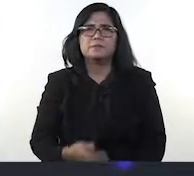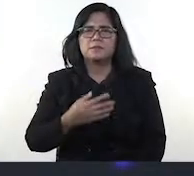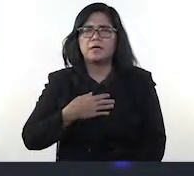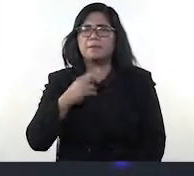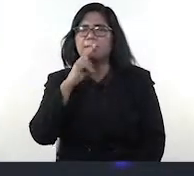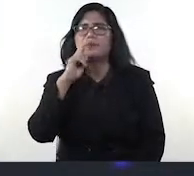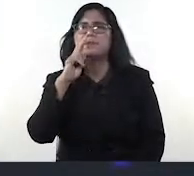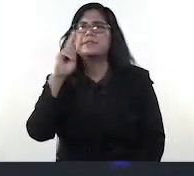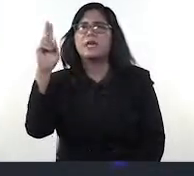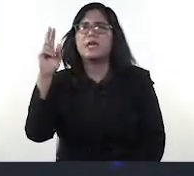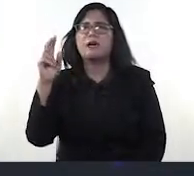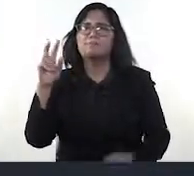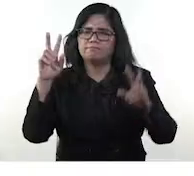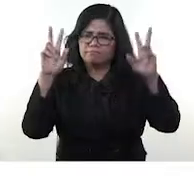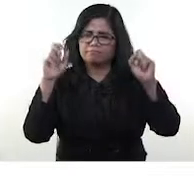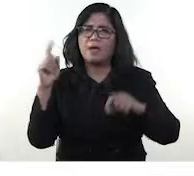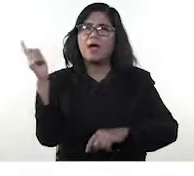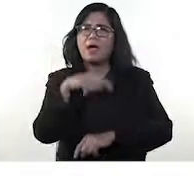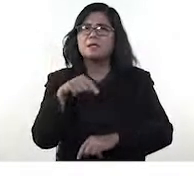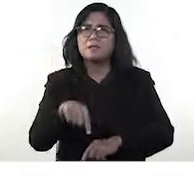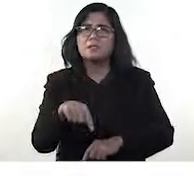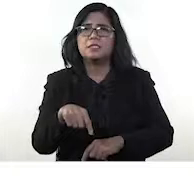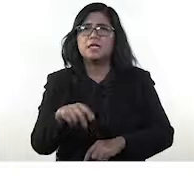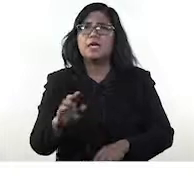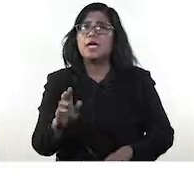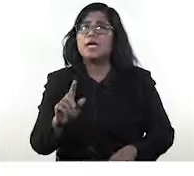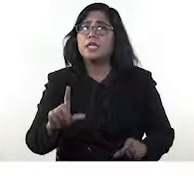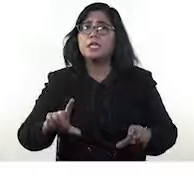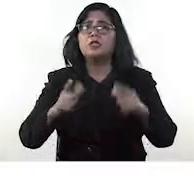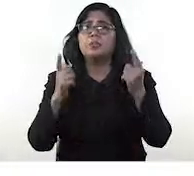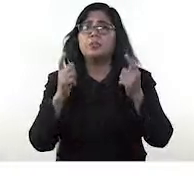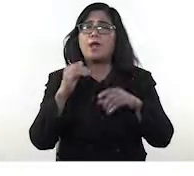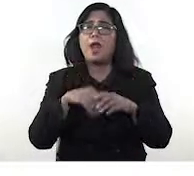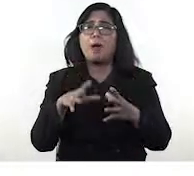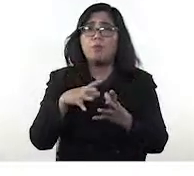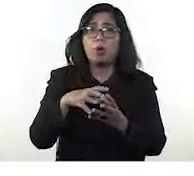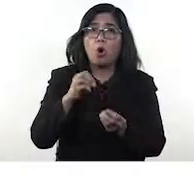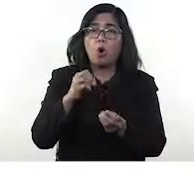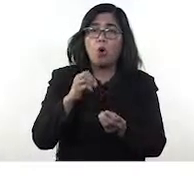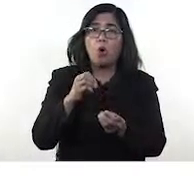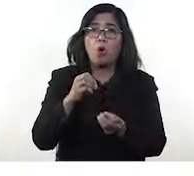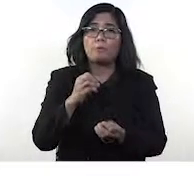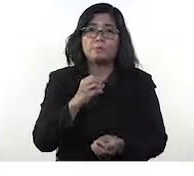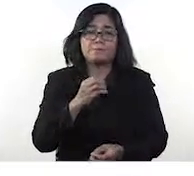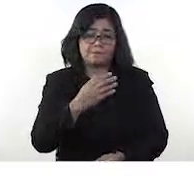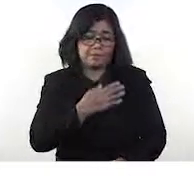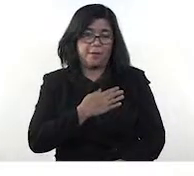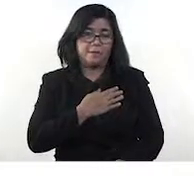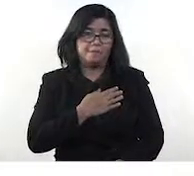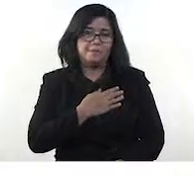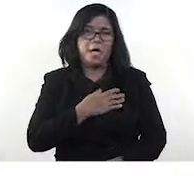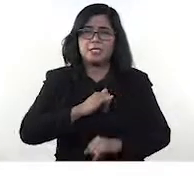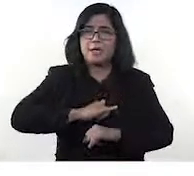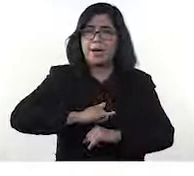hai hai percaya salah satunya 8 bahasan hari ini yaitu hidup dalam roh kalau tangan